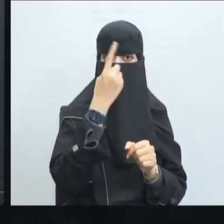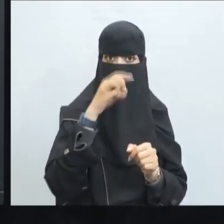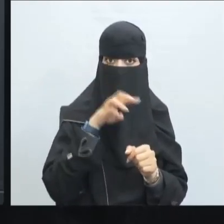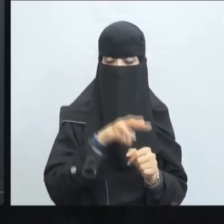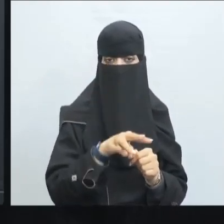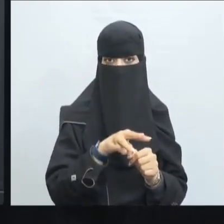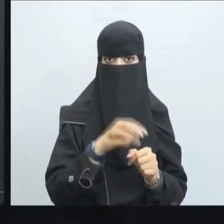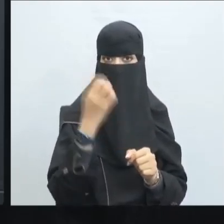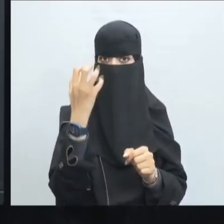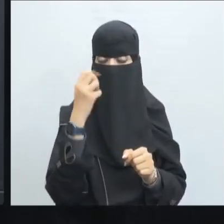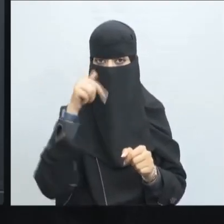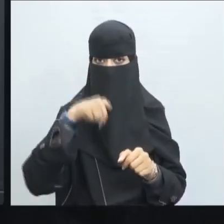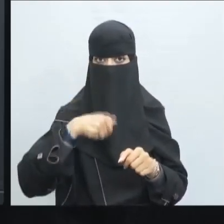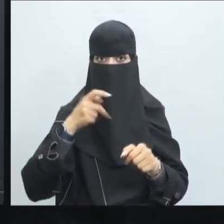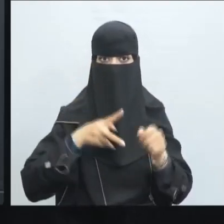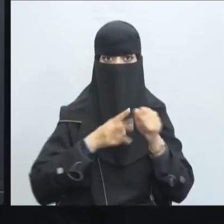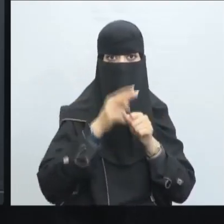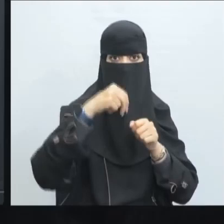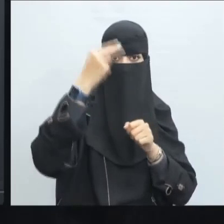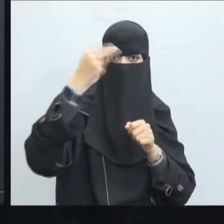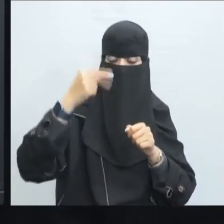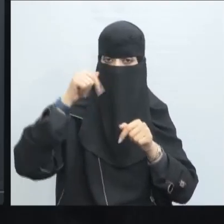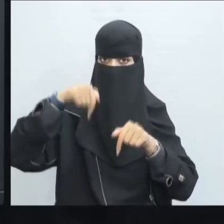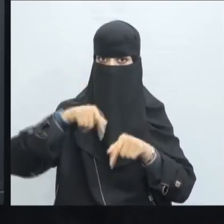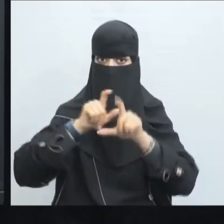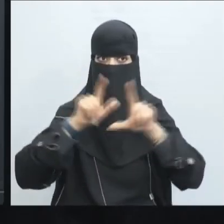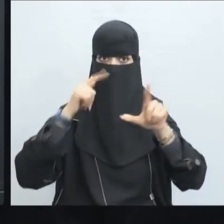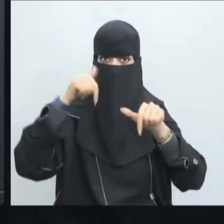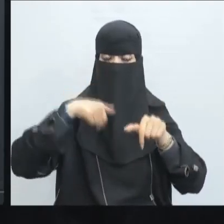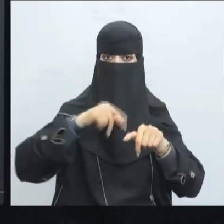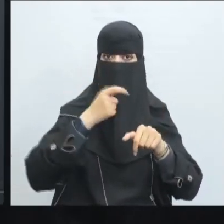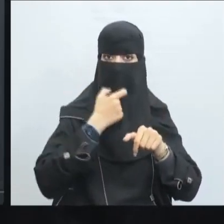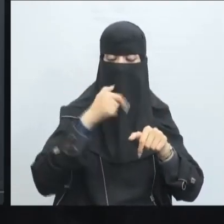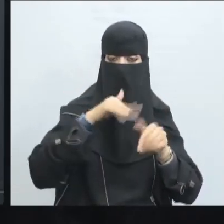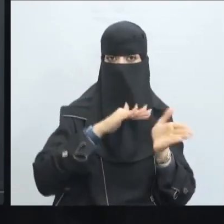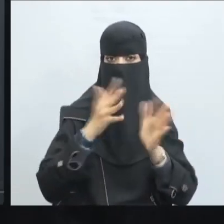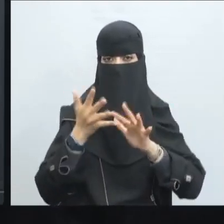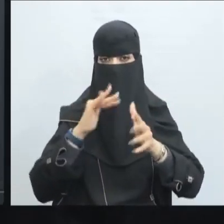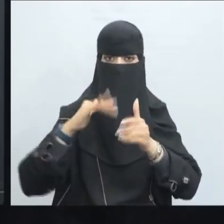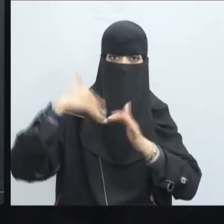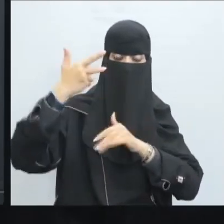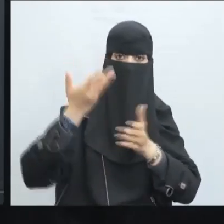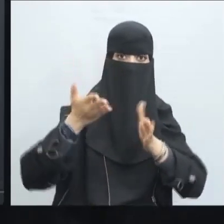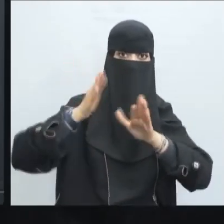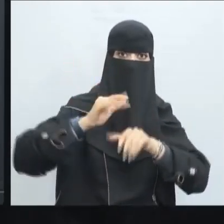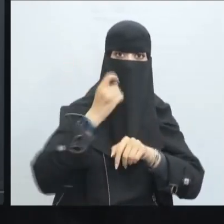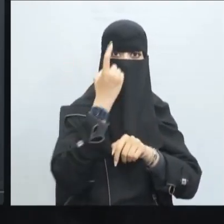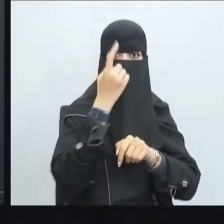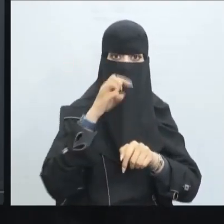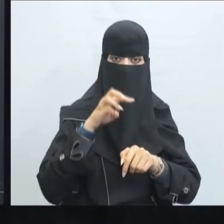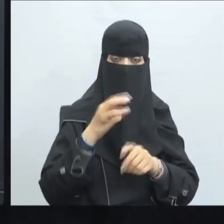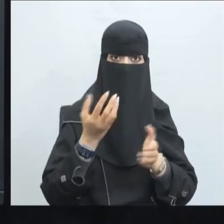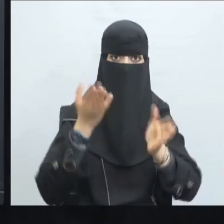للمعرض الفني الذي سيعرض في الرياض في اليوم الفلاني ومتوقع له حضور باكثر من 1500